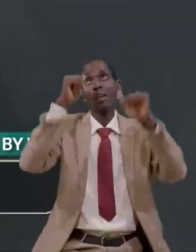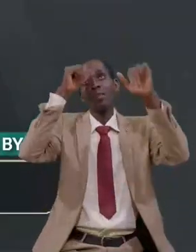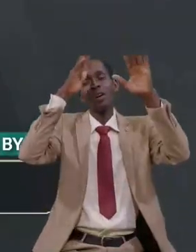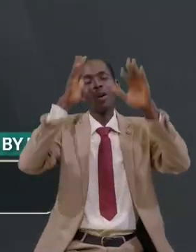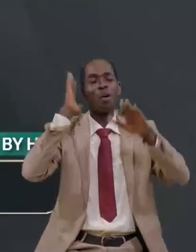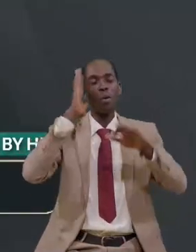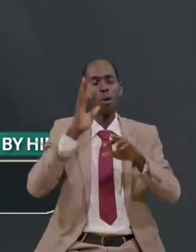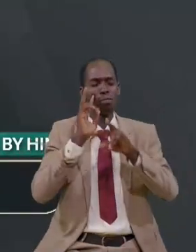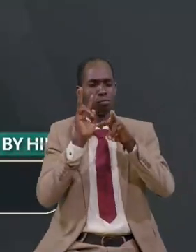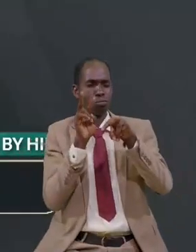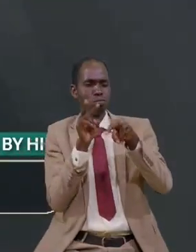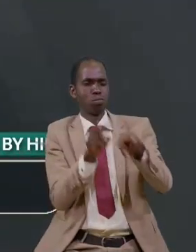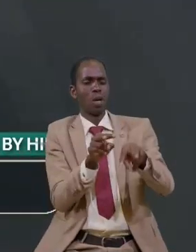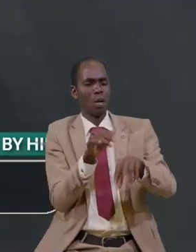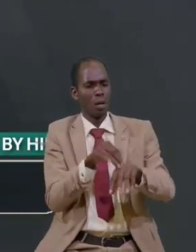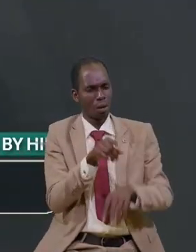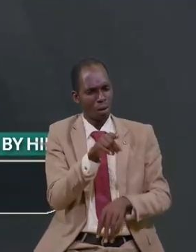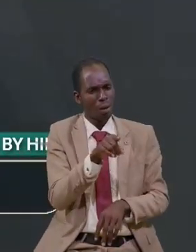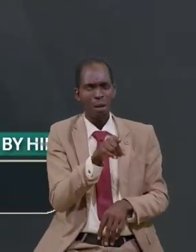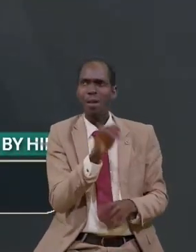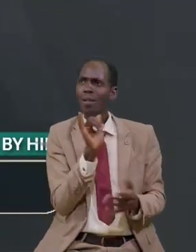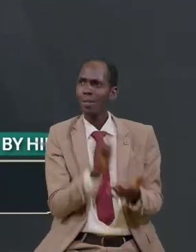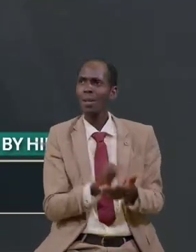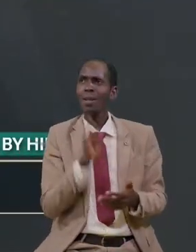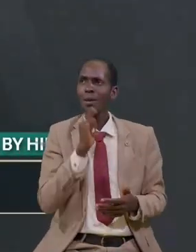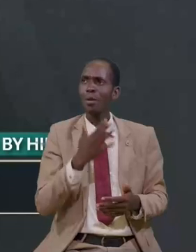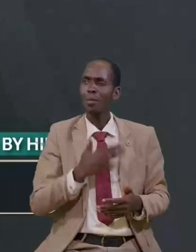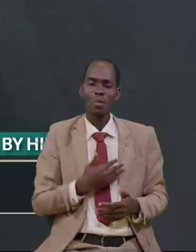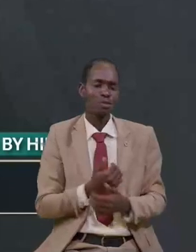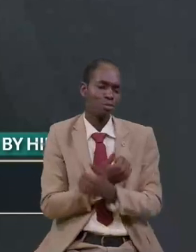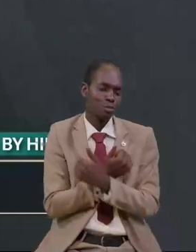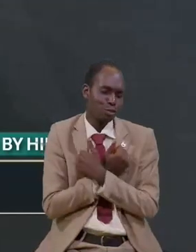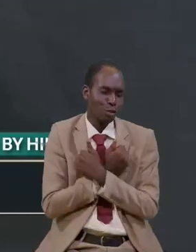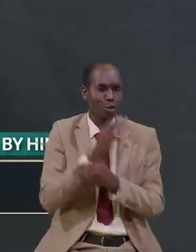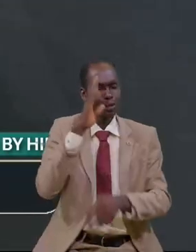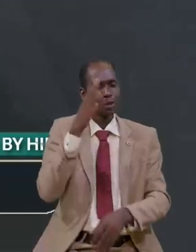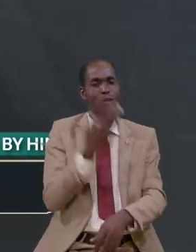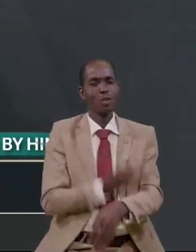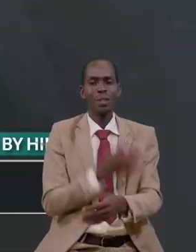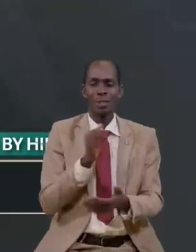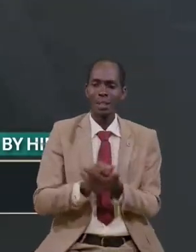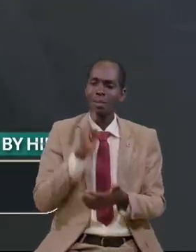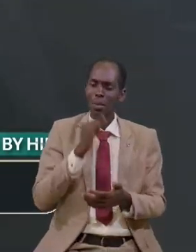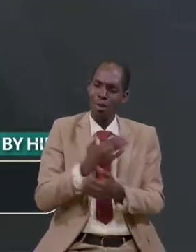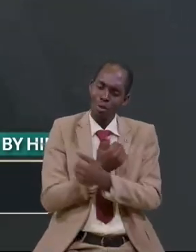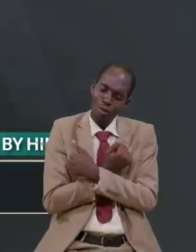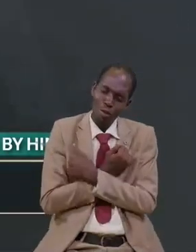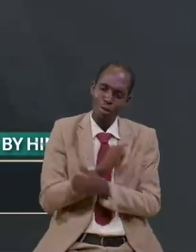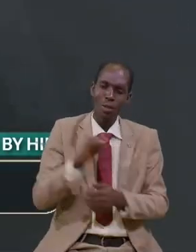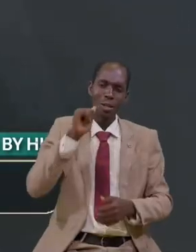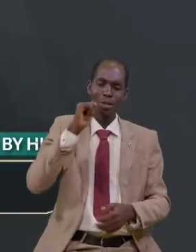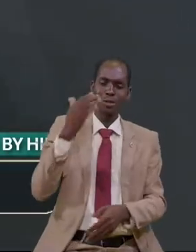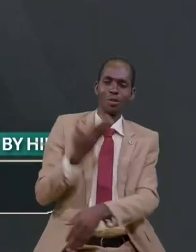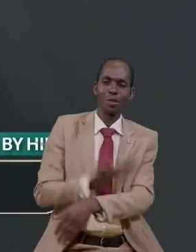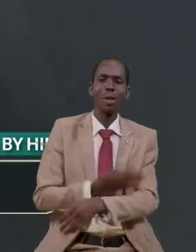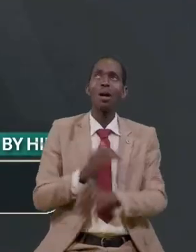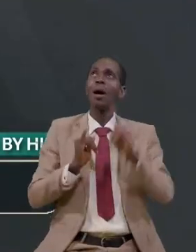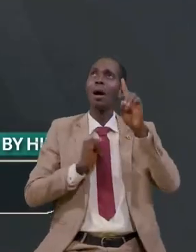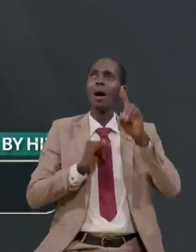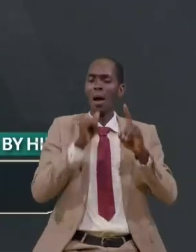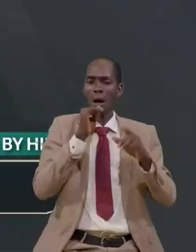Le Père va te regarder et dire, ah, ça c'est mon fils bien-aimé. C'est ma fille bien-aimée. Je